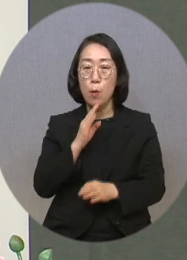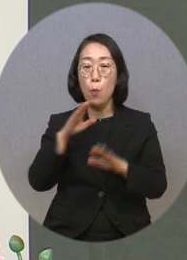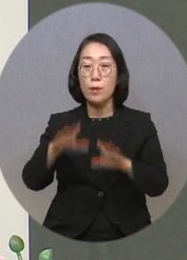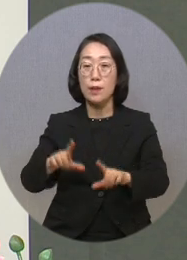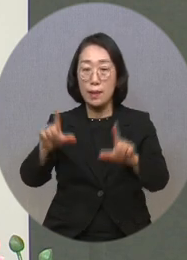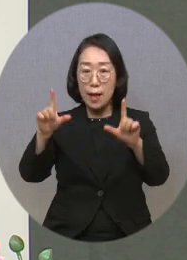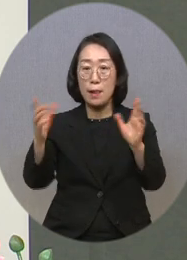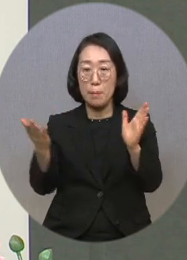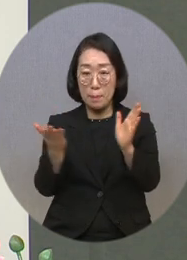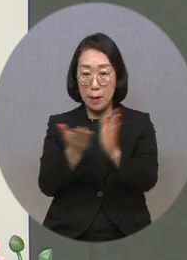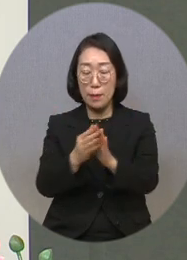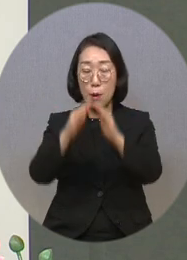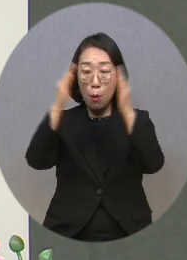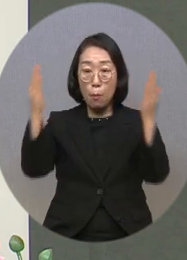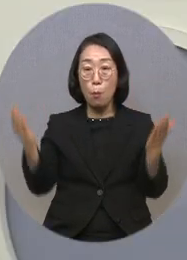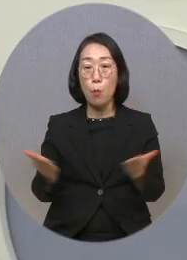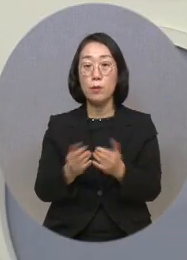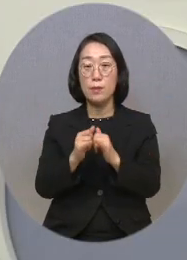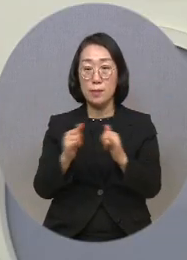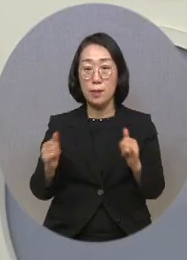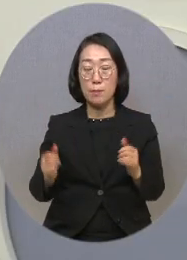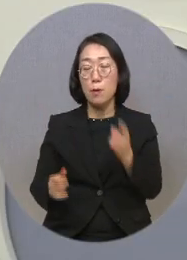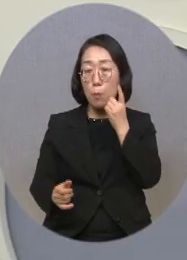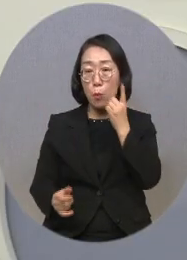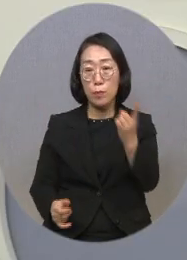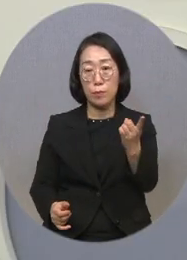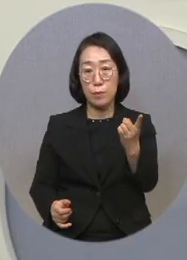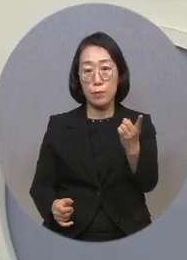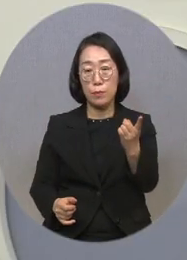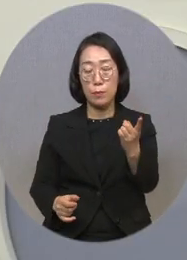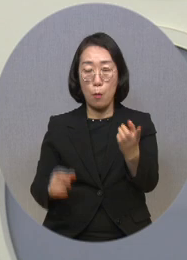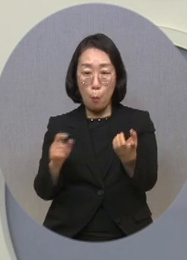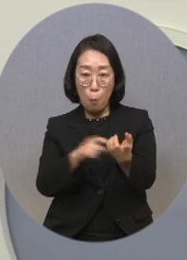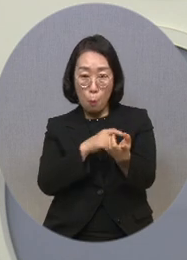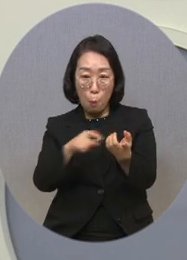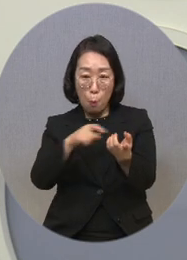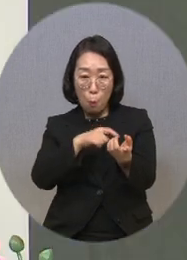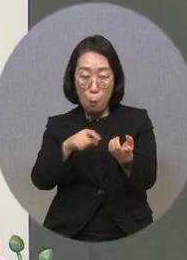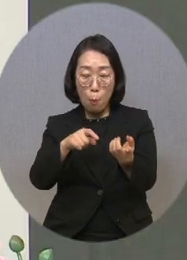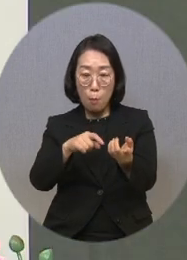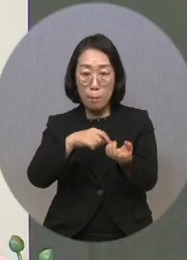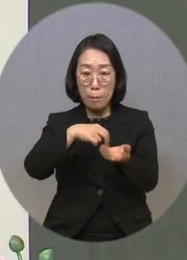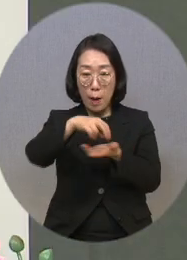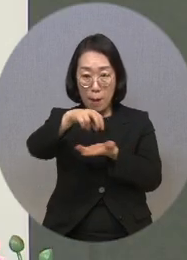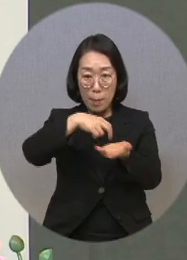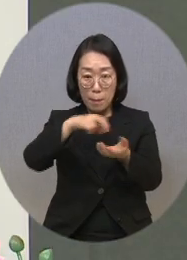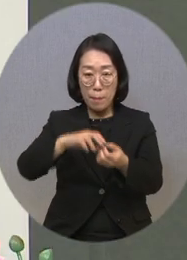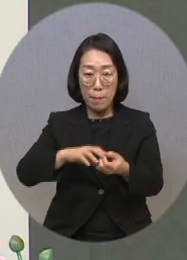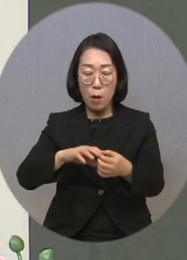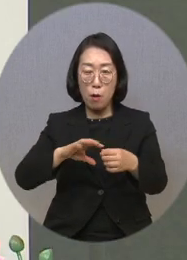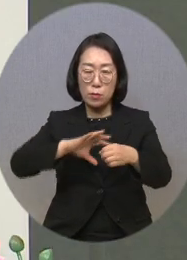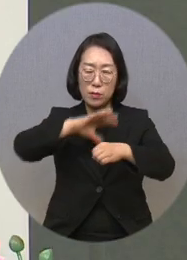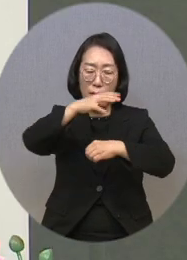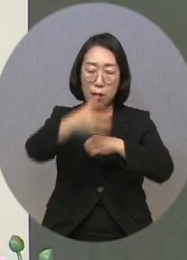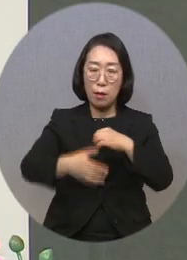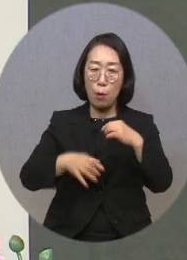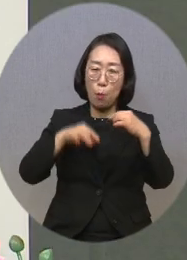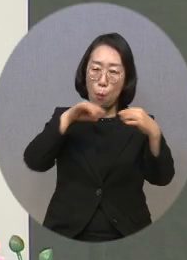이제 모든 사람들이 스마트폰 하나를 가지고 동시권에서 저기